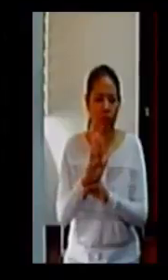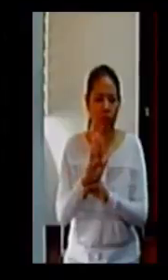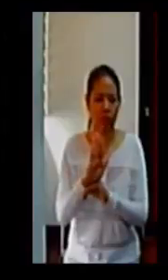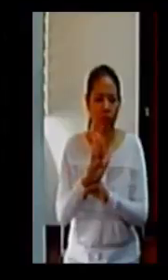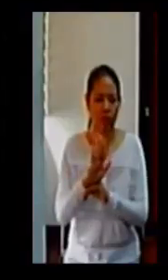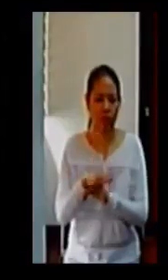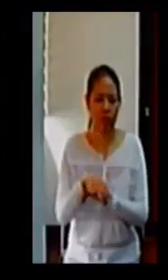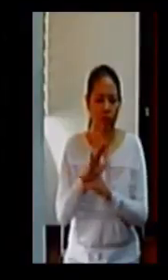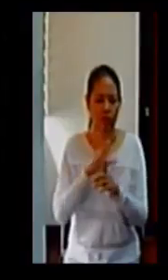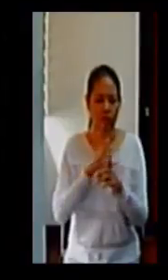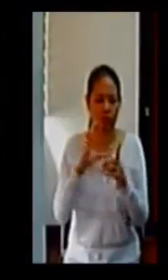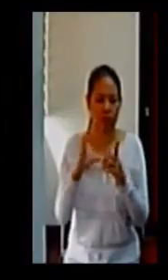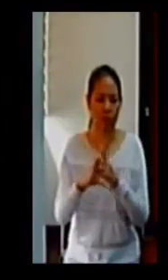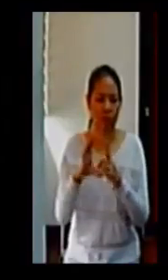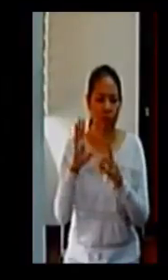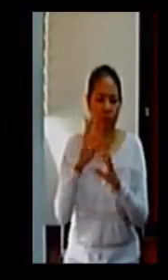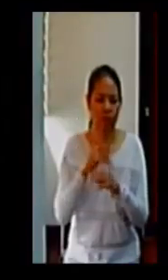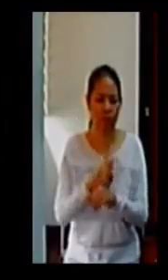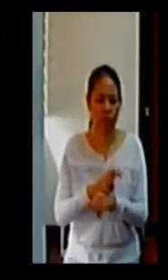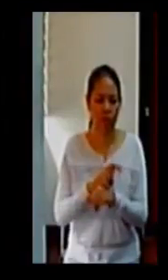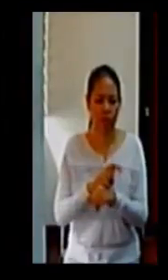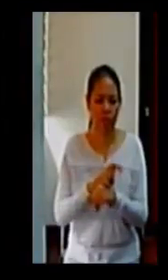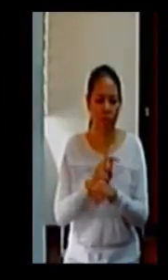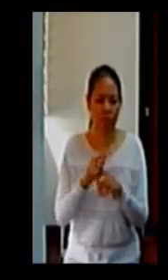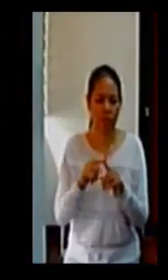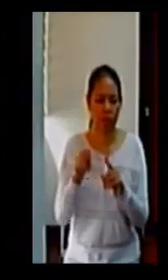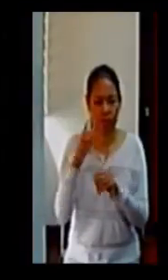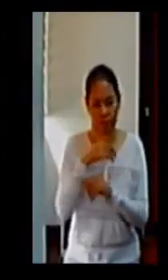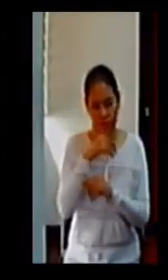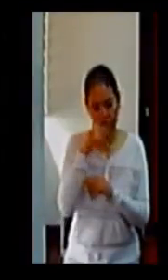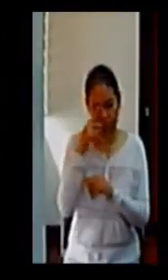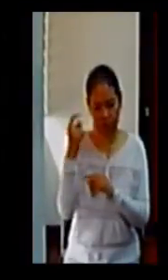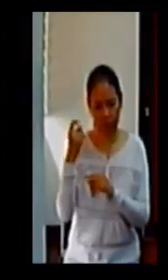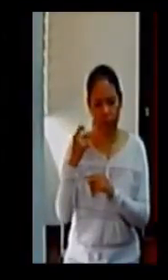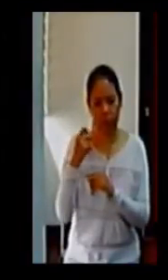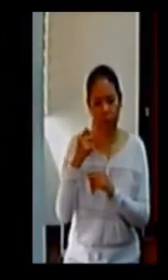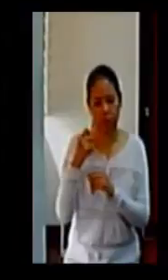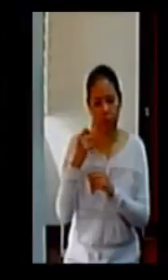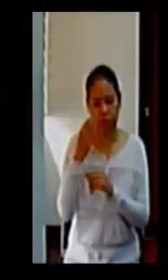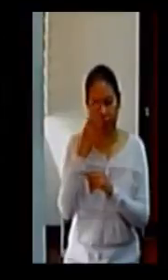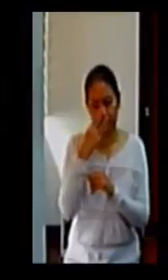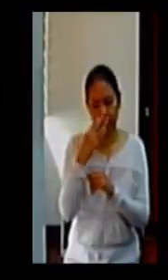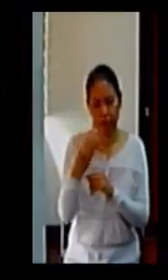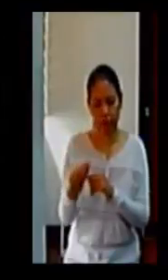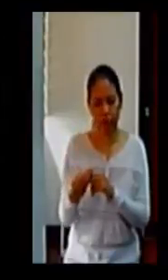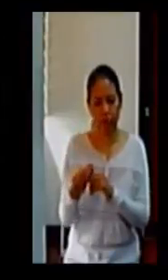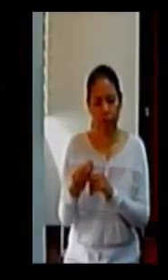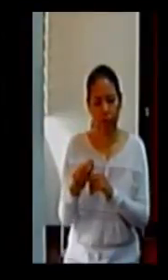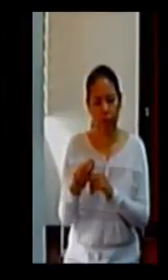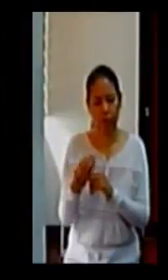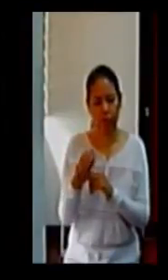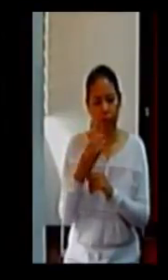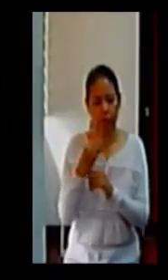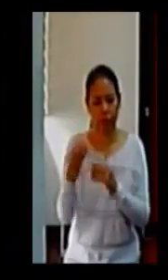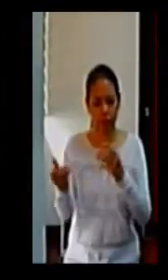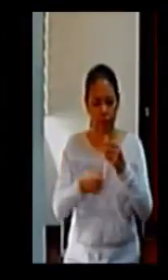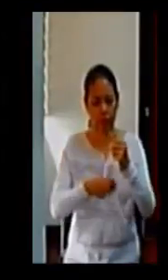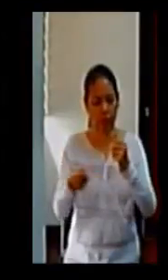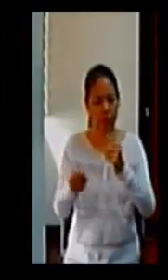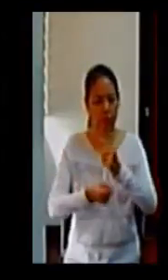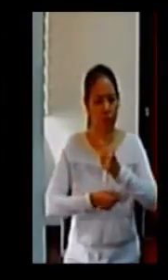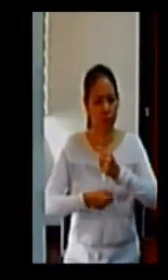inyong culture and tradition. Ngayon, ito ba'y dahil din sa konti ang naaani ninyo kung dapat, kung meron, dahil